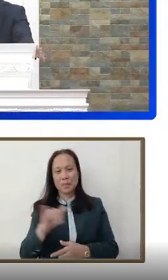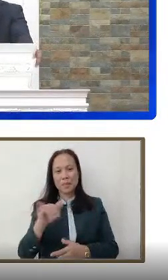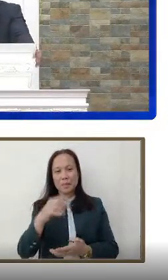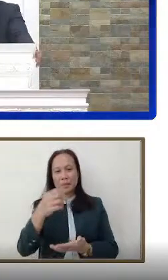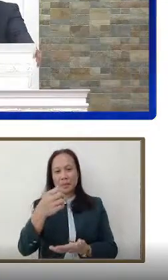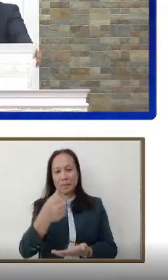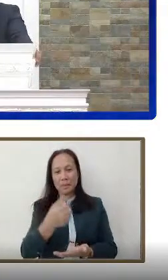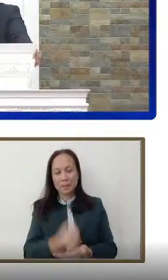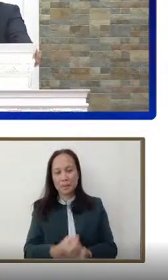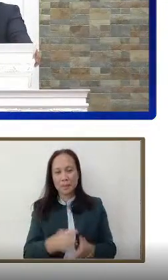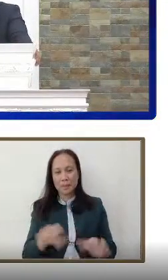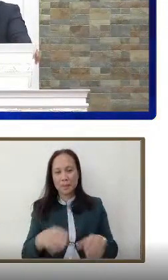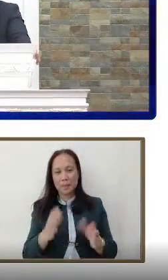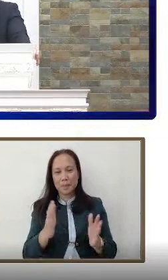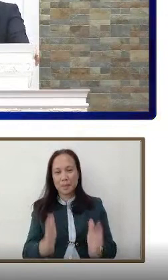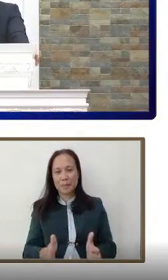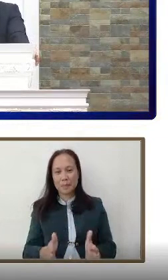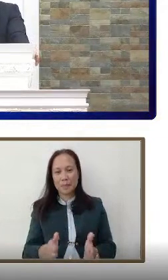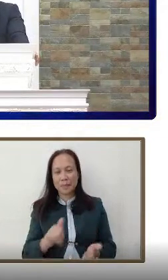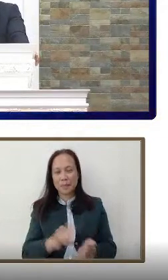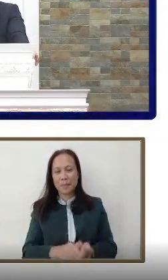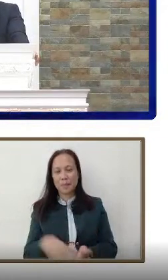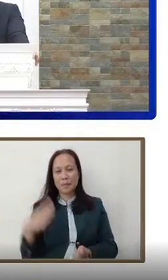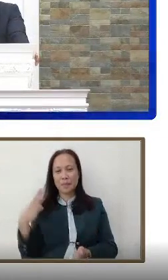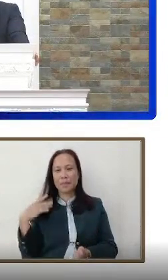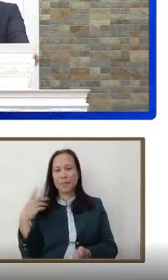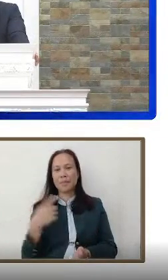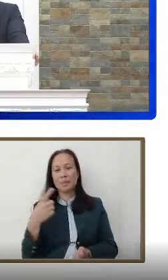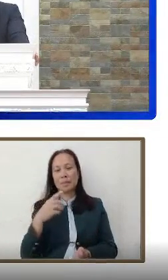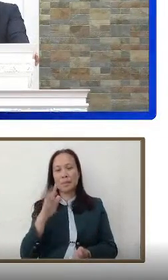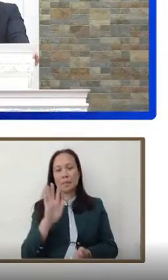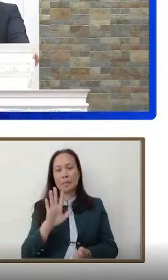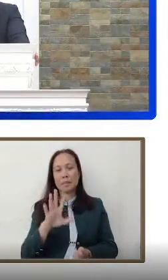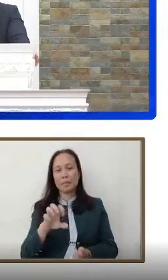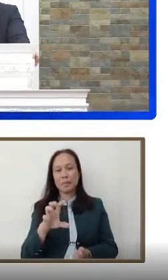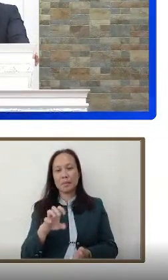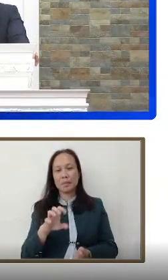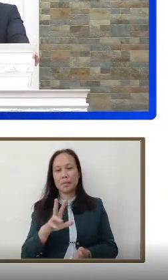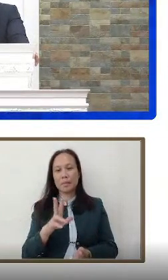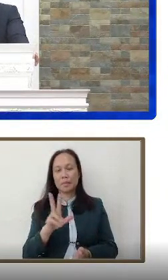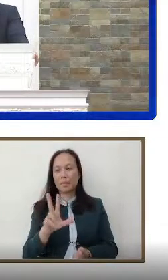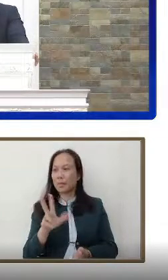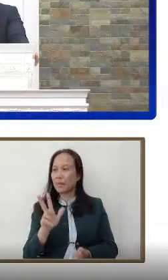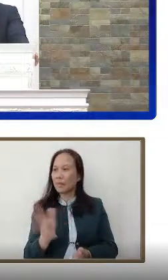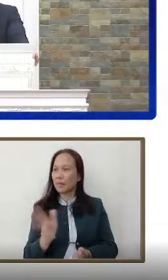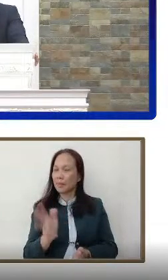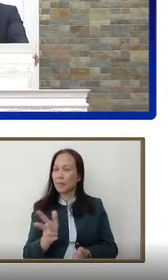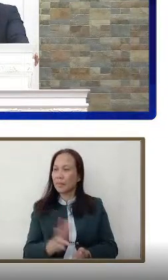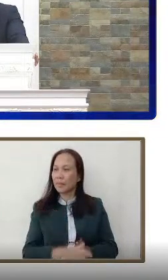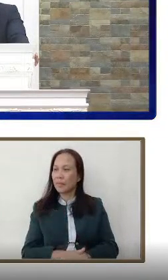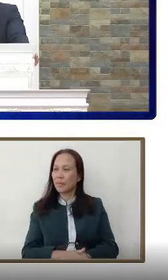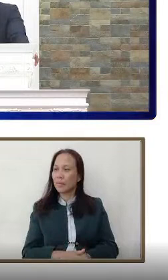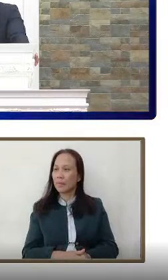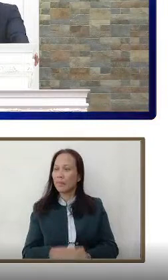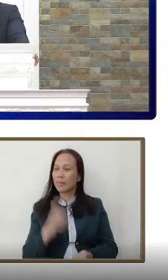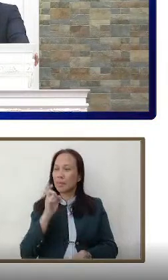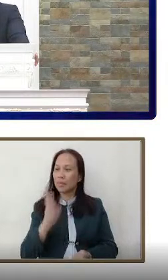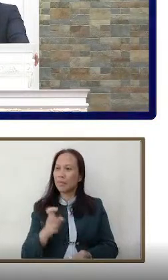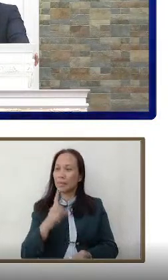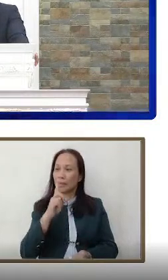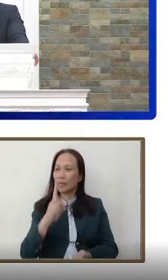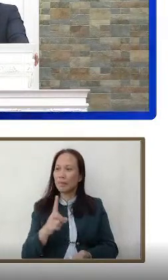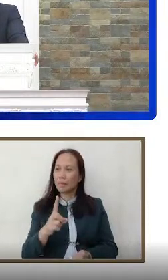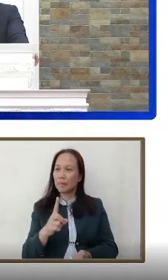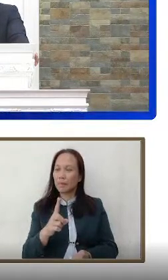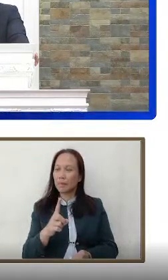Alright? Pero ang isang mission, kapatid, na merong goal, hindi pwedeng hindi lalago. Kaya sabi ko nga po sa inyo, kahit isang soul